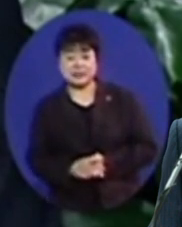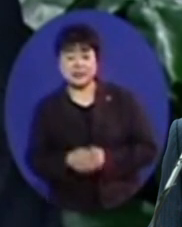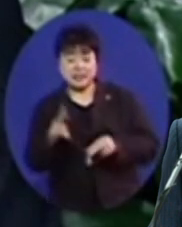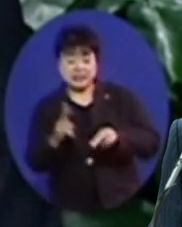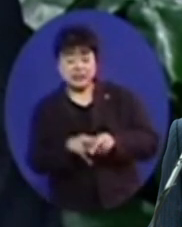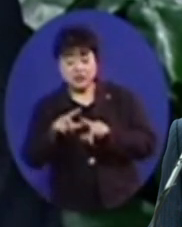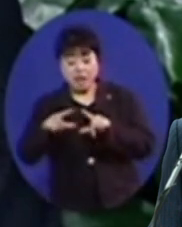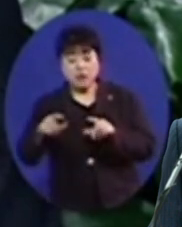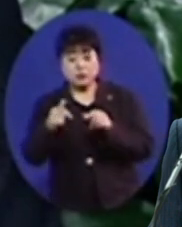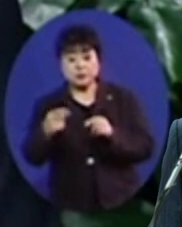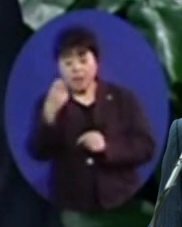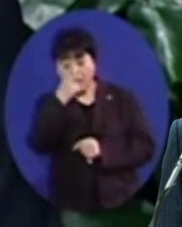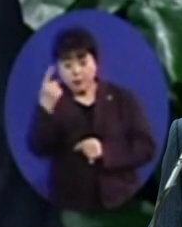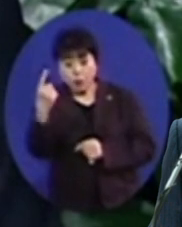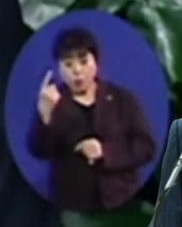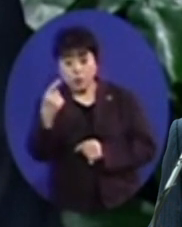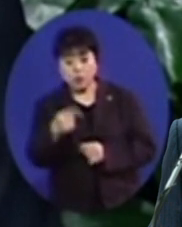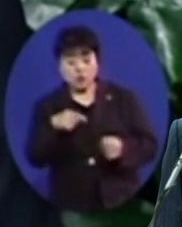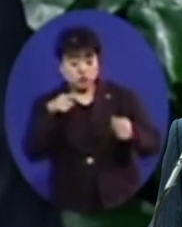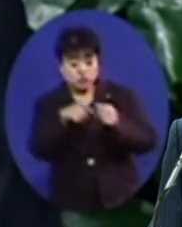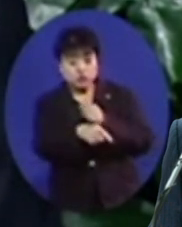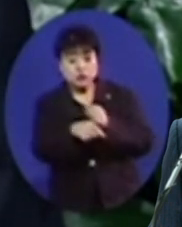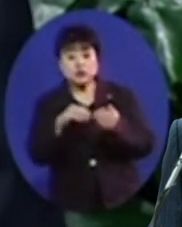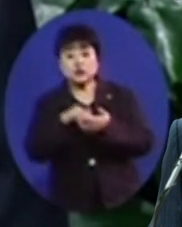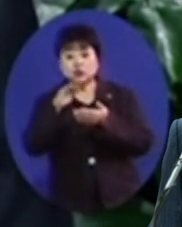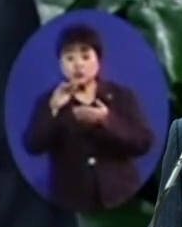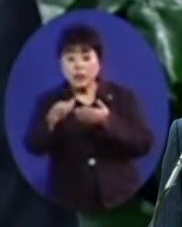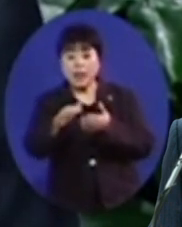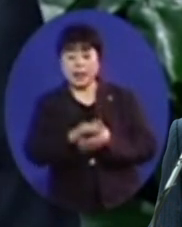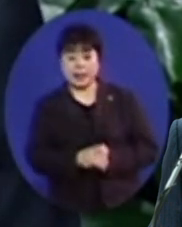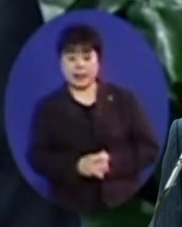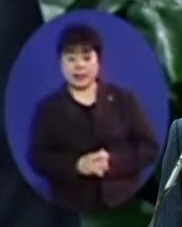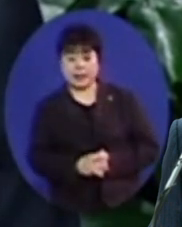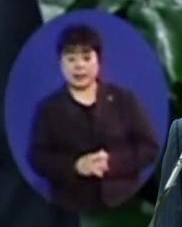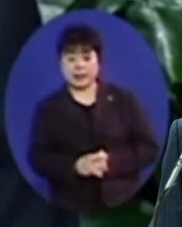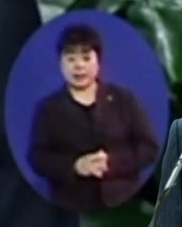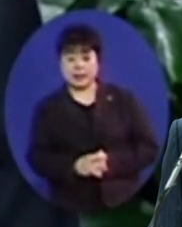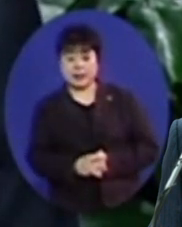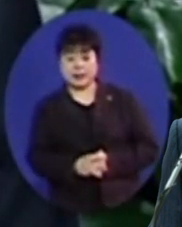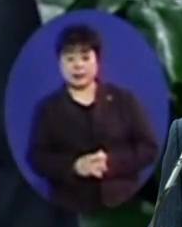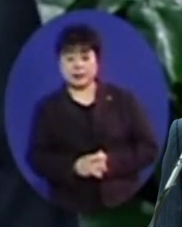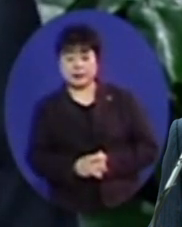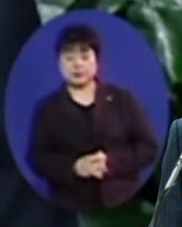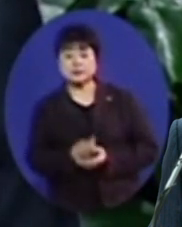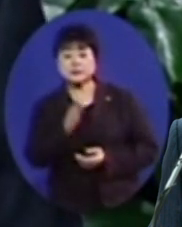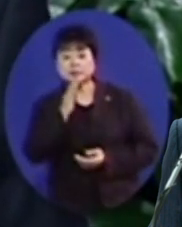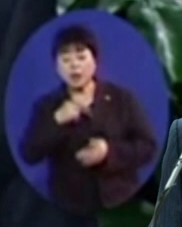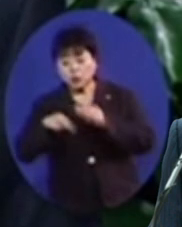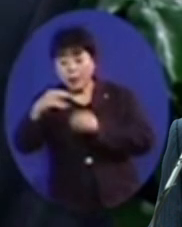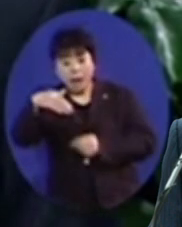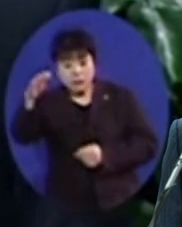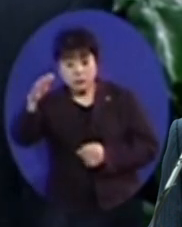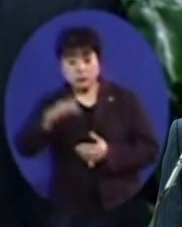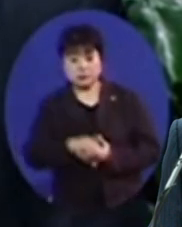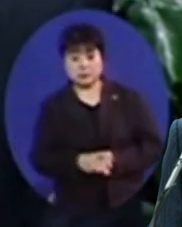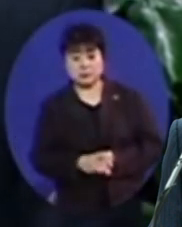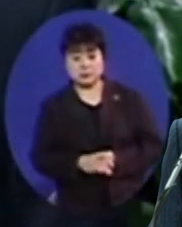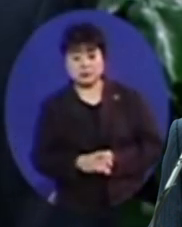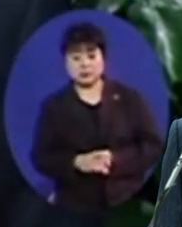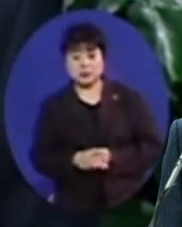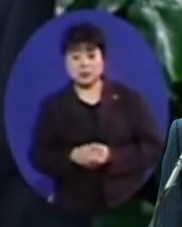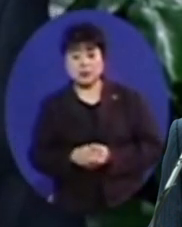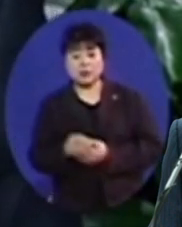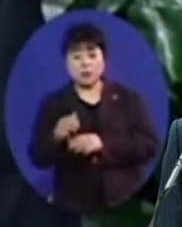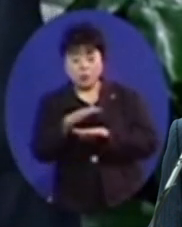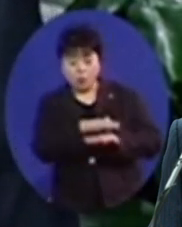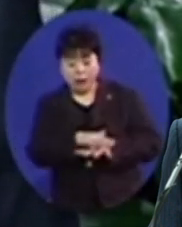애굽의 감독관을 죽이고 난 다음 바로가 그를 죽이려니 도망을 쳤습니다. 미디안 광야에